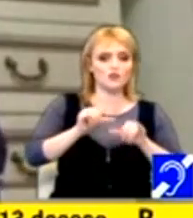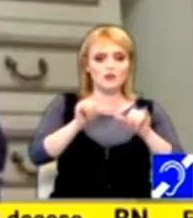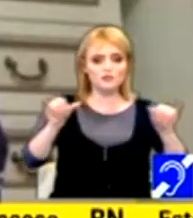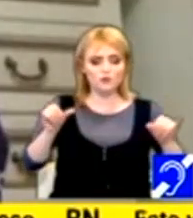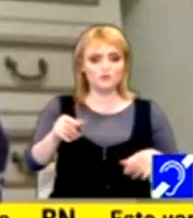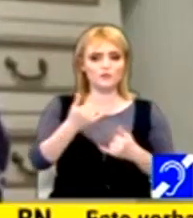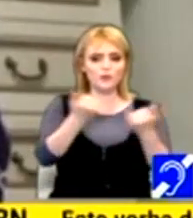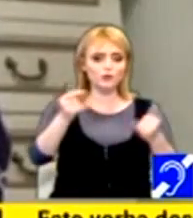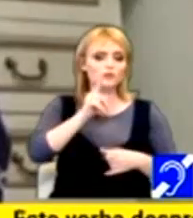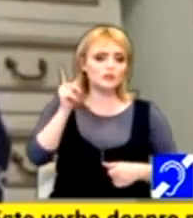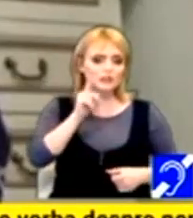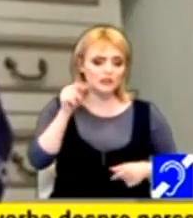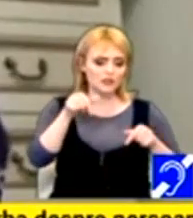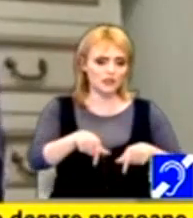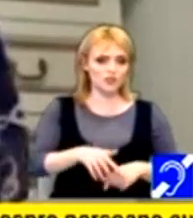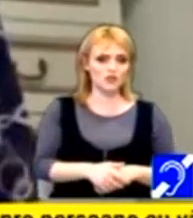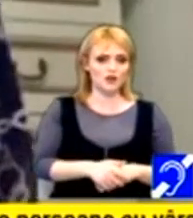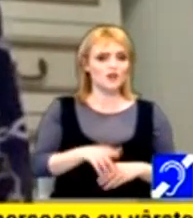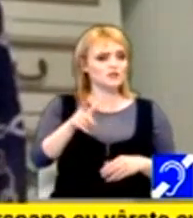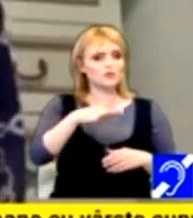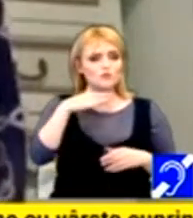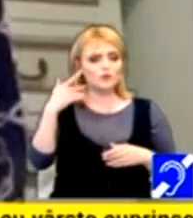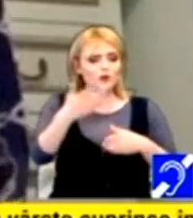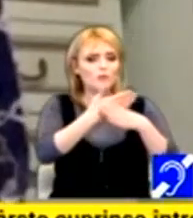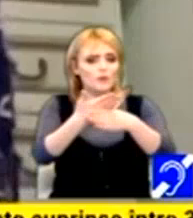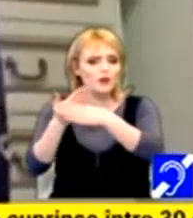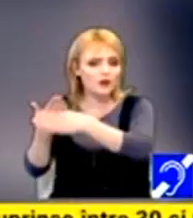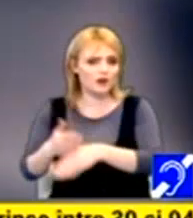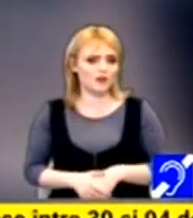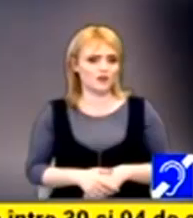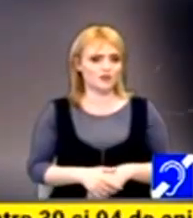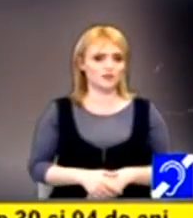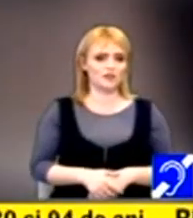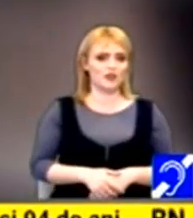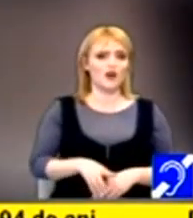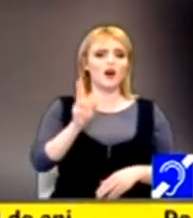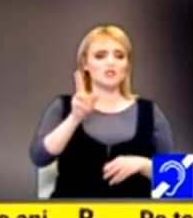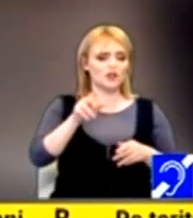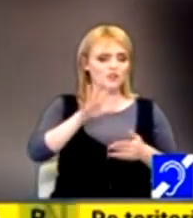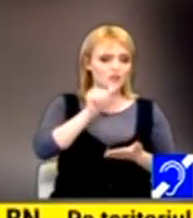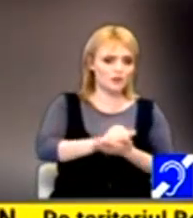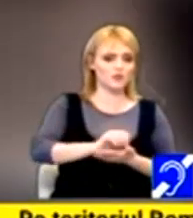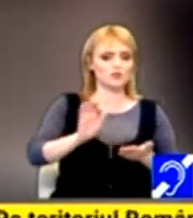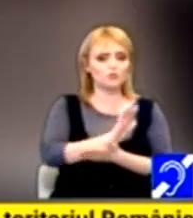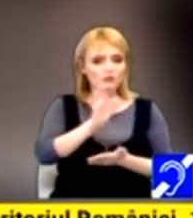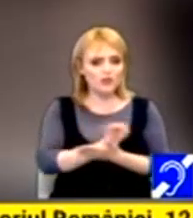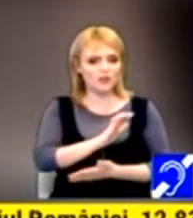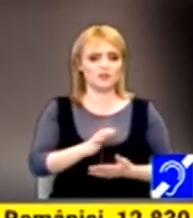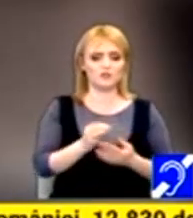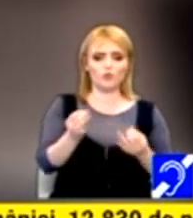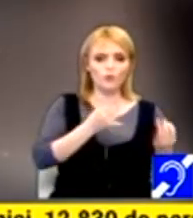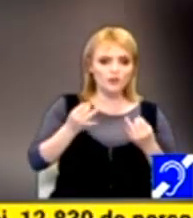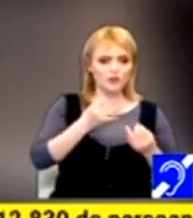pentru tinerii de aici, pentru că sunt foarte multe instituții, mai ales pentru noi, cei care facem jurnalism, comunicare, putem